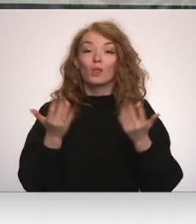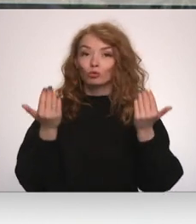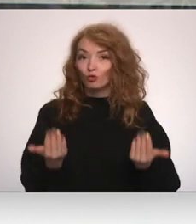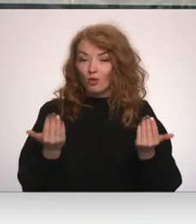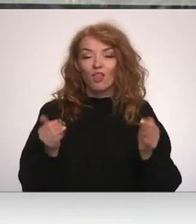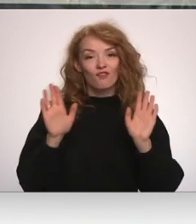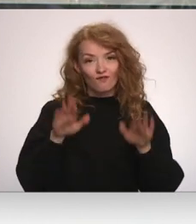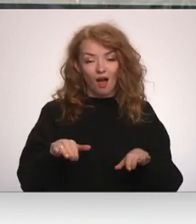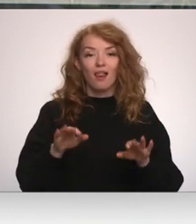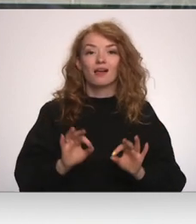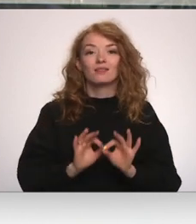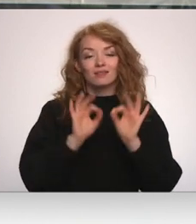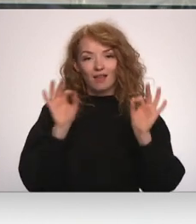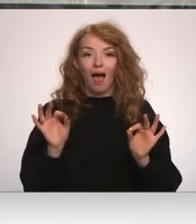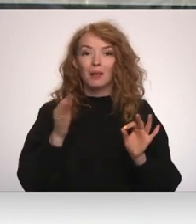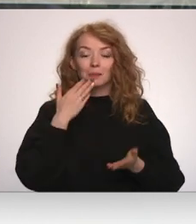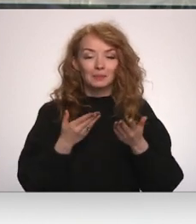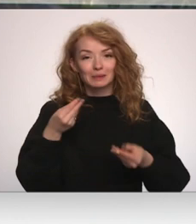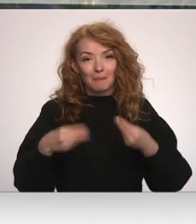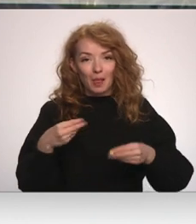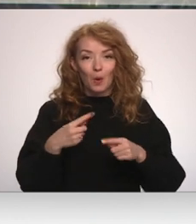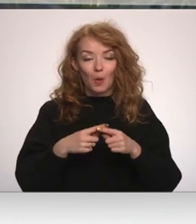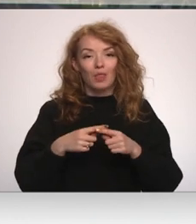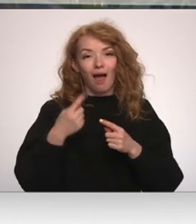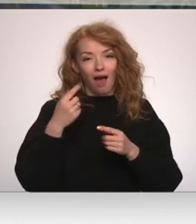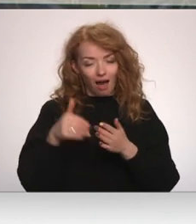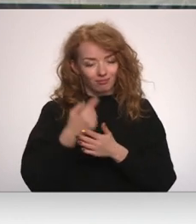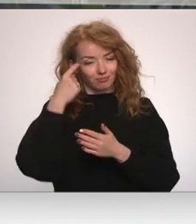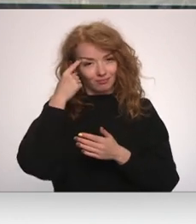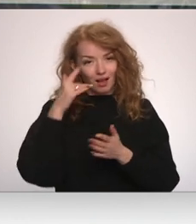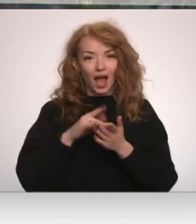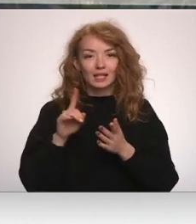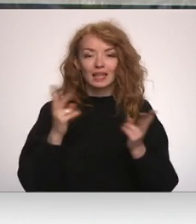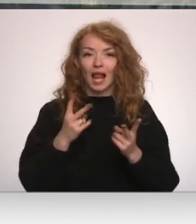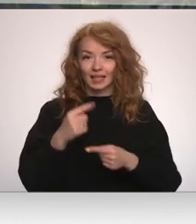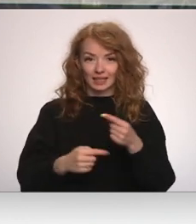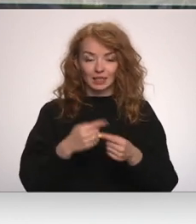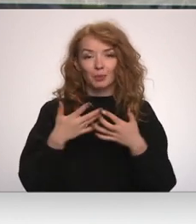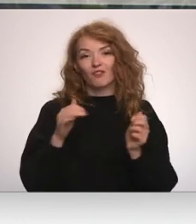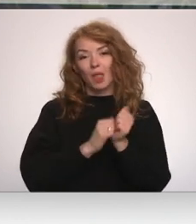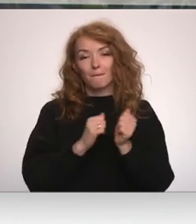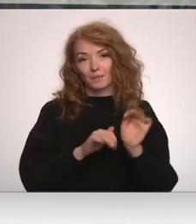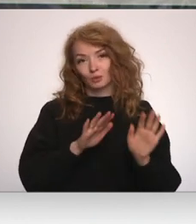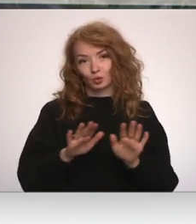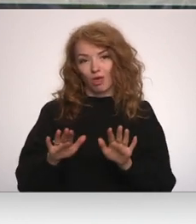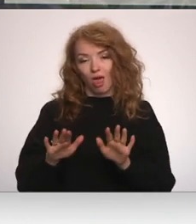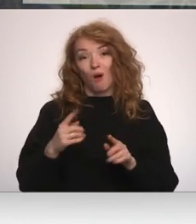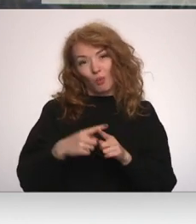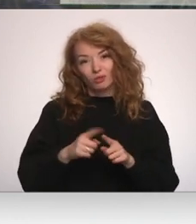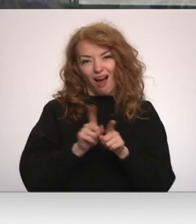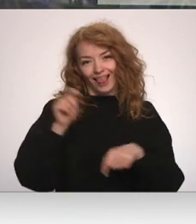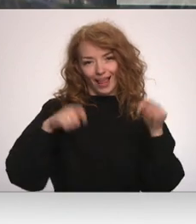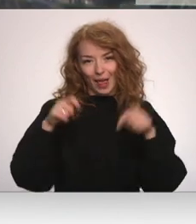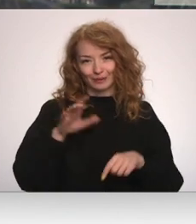varēja iegriezties rotaļās un atsvaidzināt Jāņu tradīcijas Rīgā un Brīvdabas muzejā. Un arī laiks bija, kā pa Jāņiem. Tāpēc